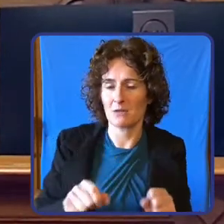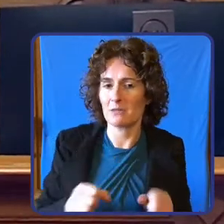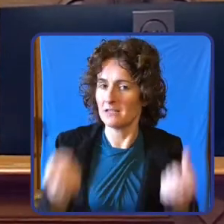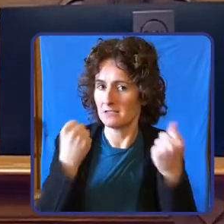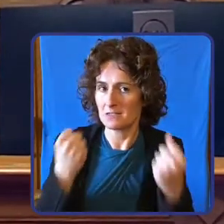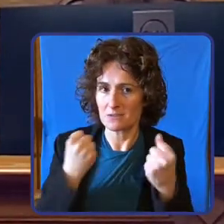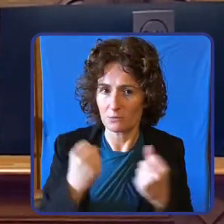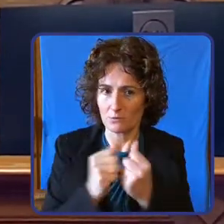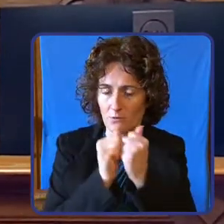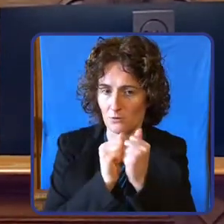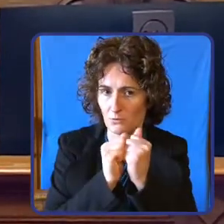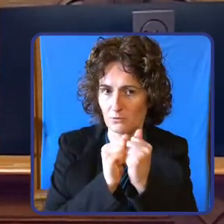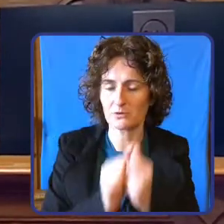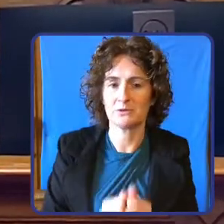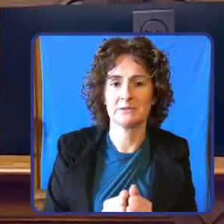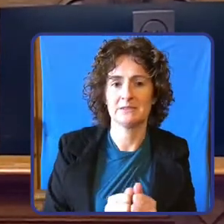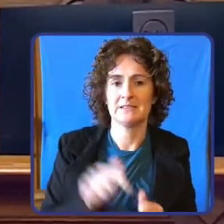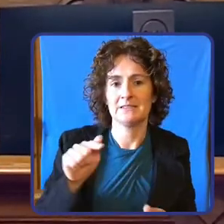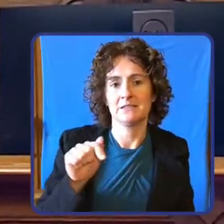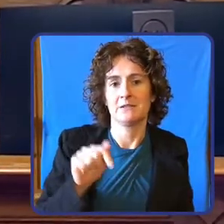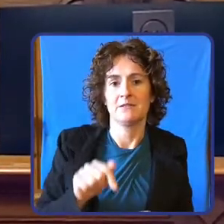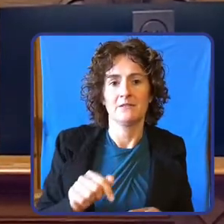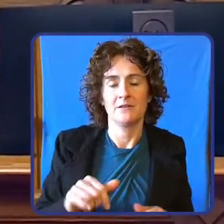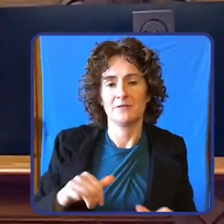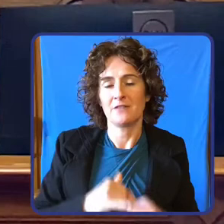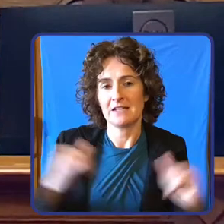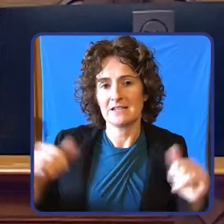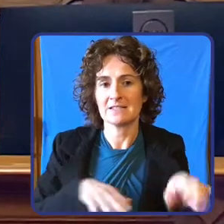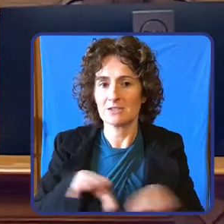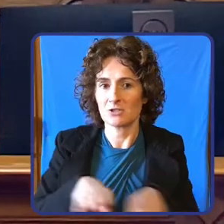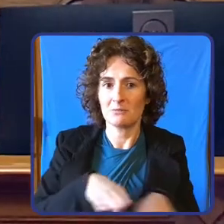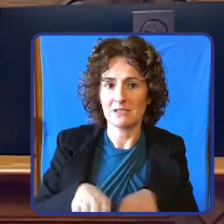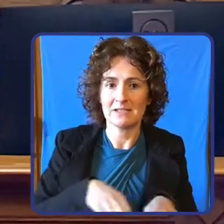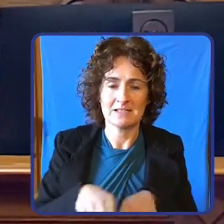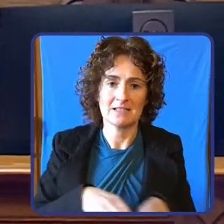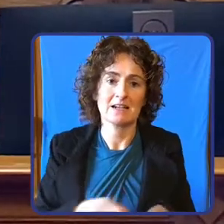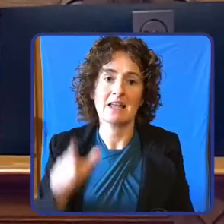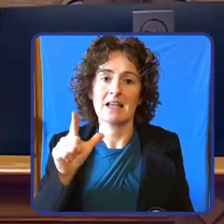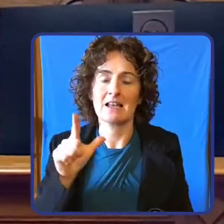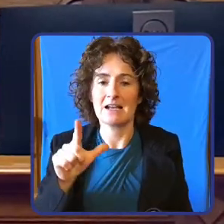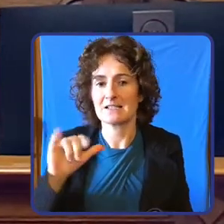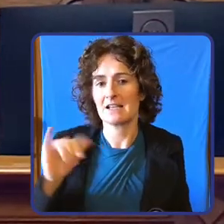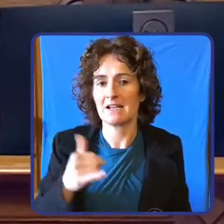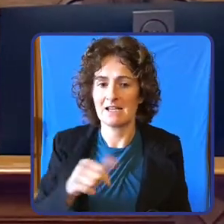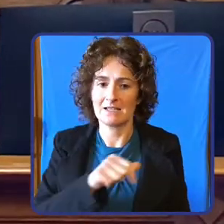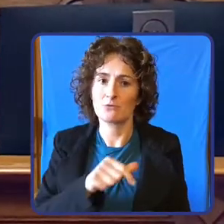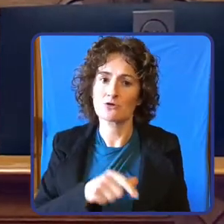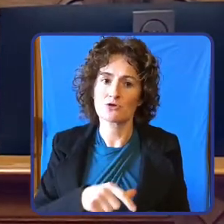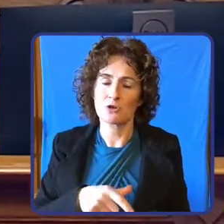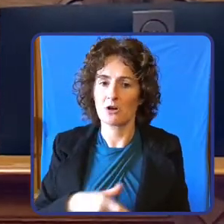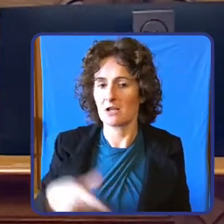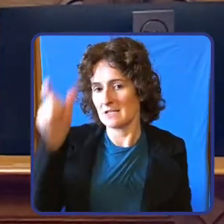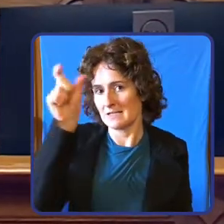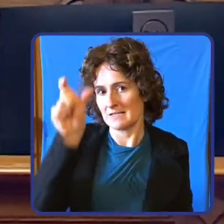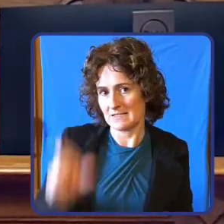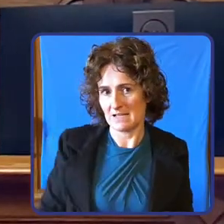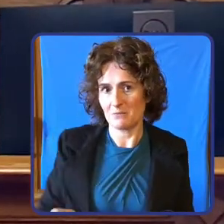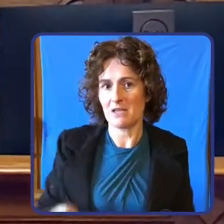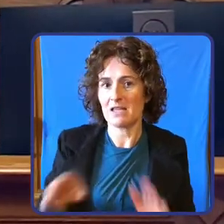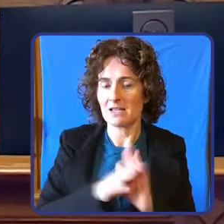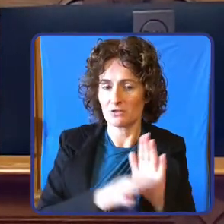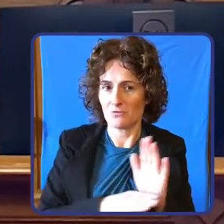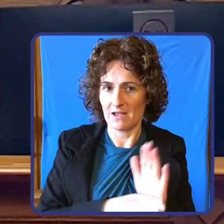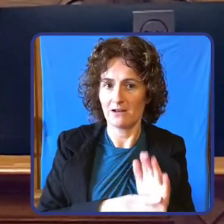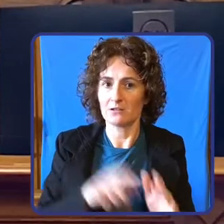fejlesztési miniszterként nála van, tehát abszolút személyes feladata lett Lázár Jánosnak a állami pénzből